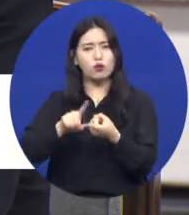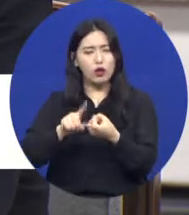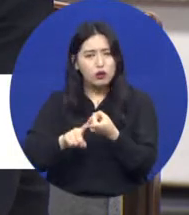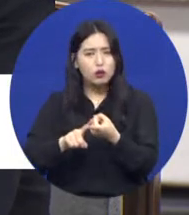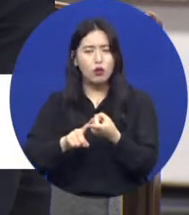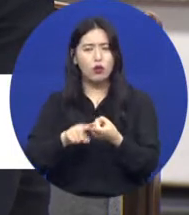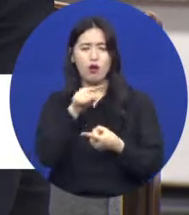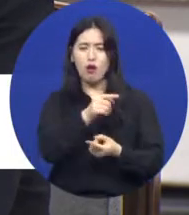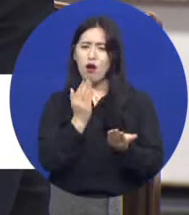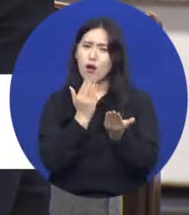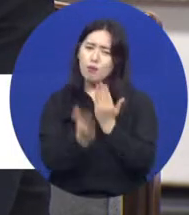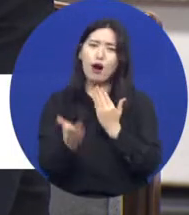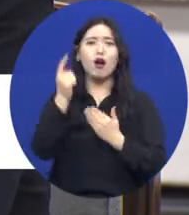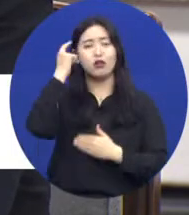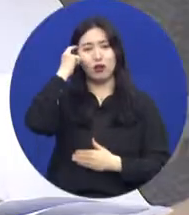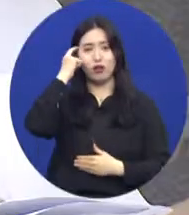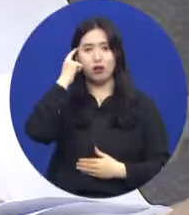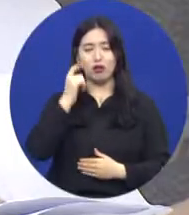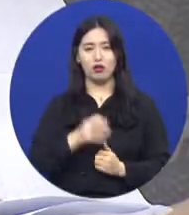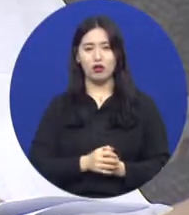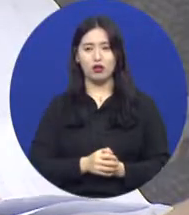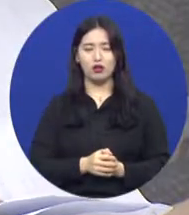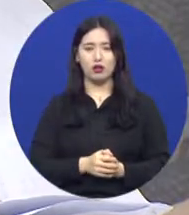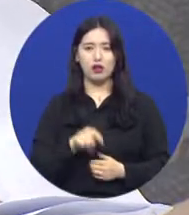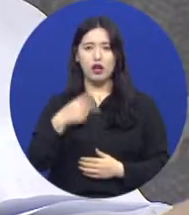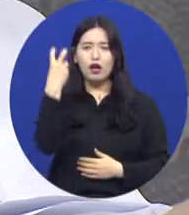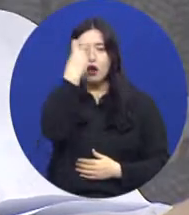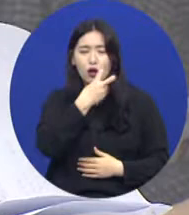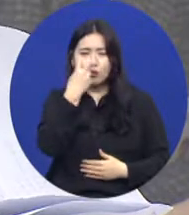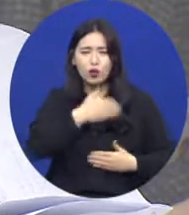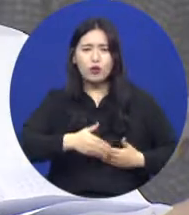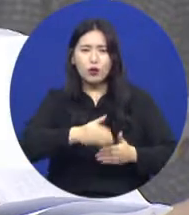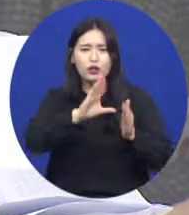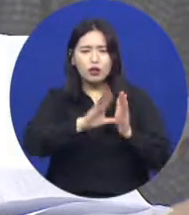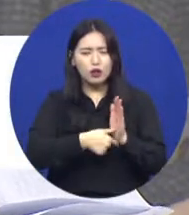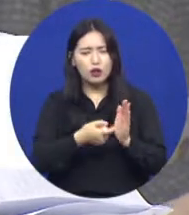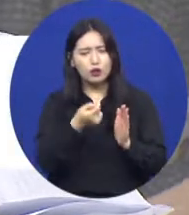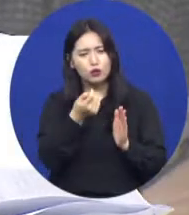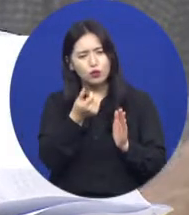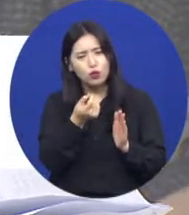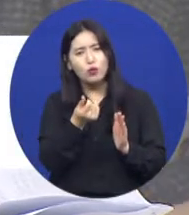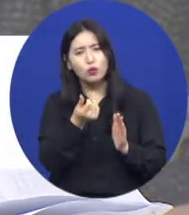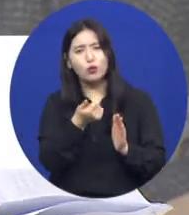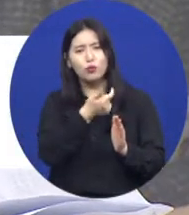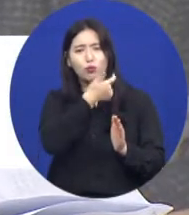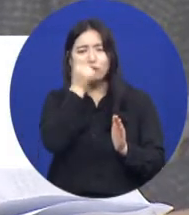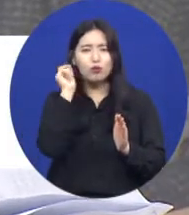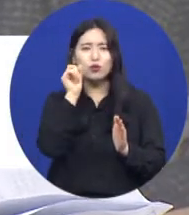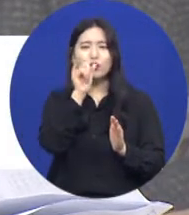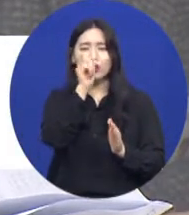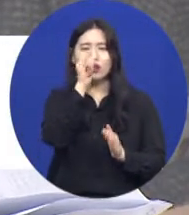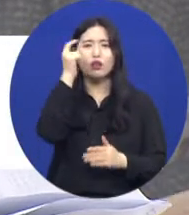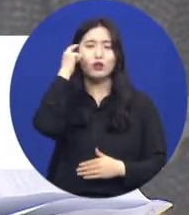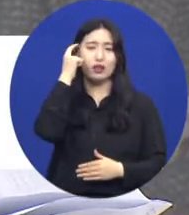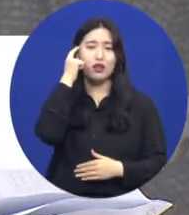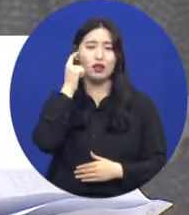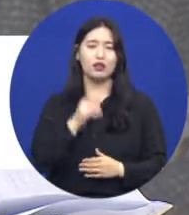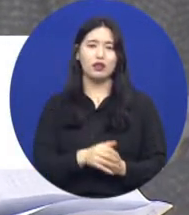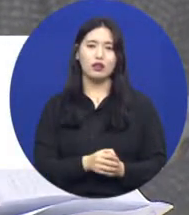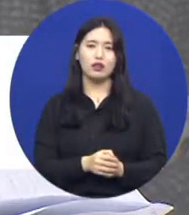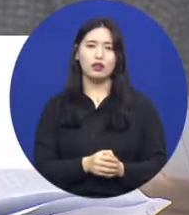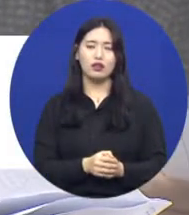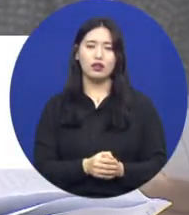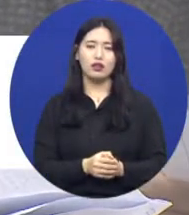부분에서 적합하지 않다라고 보고 있거든요. 되게 검토하는 과정에서 다소 좀 미진한 부분이 있을 거라고 저희 판단이